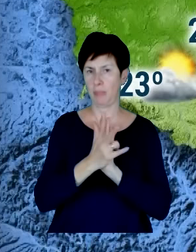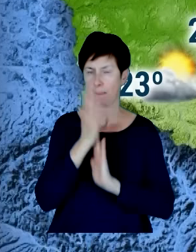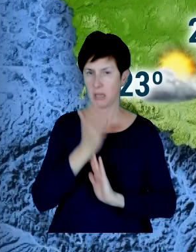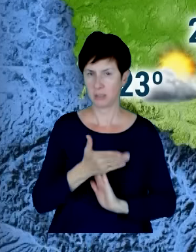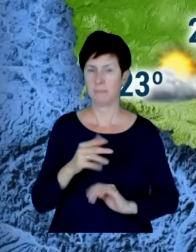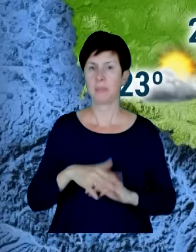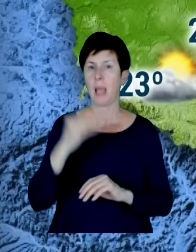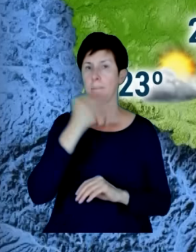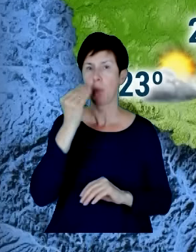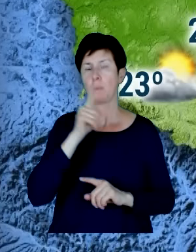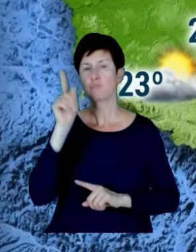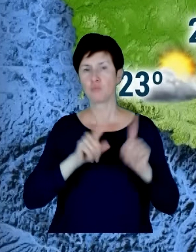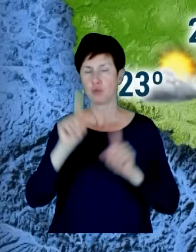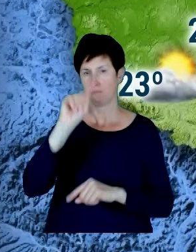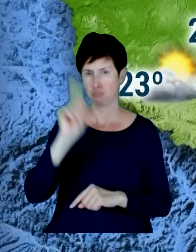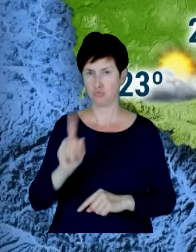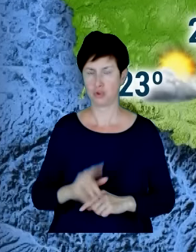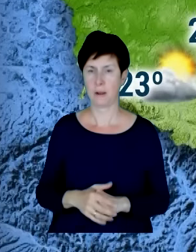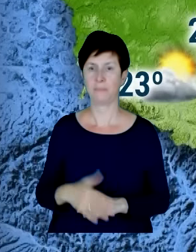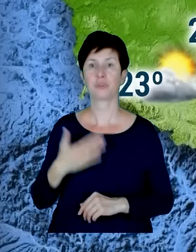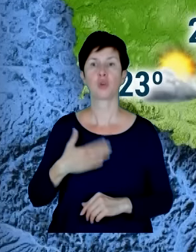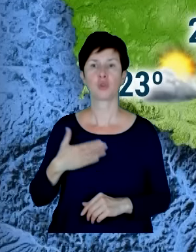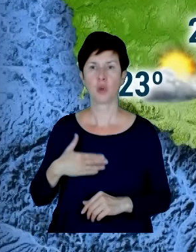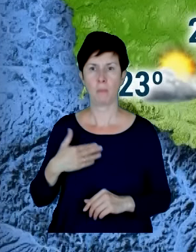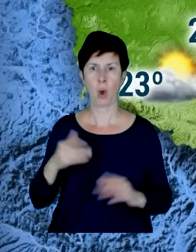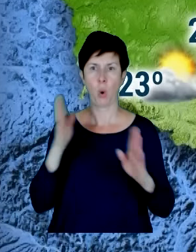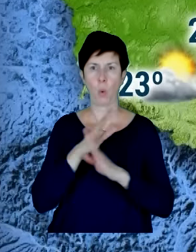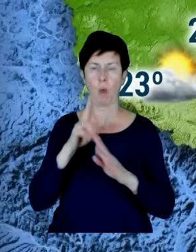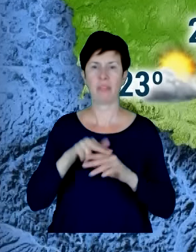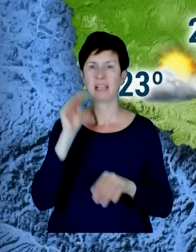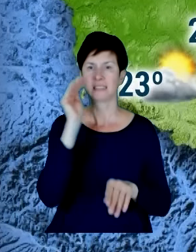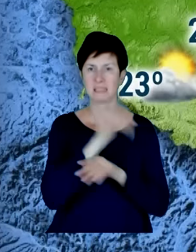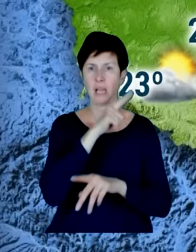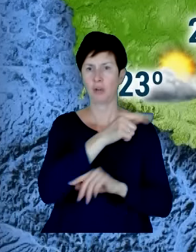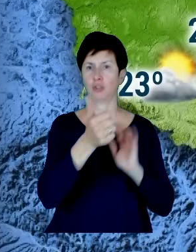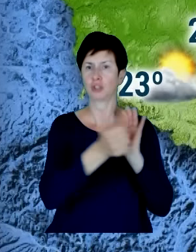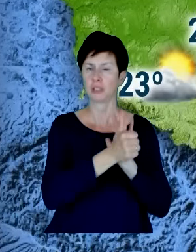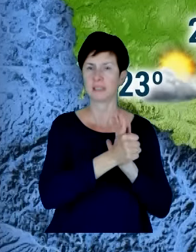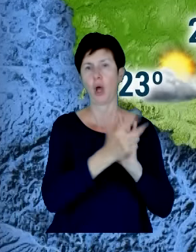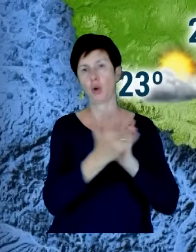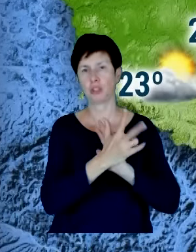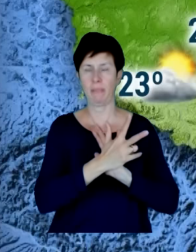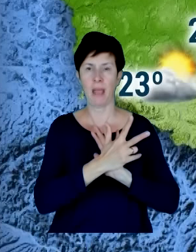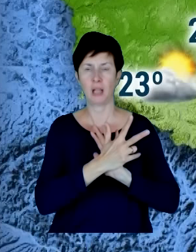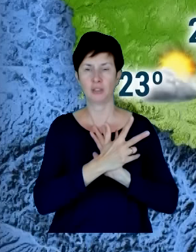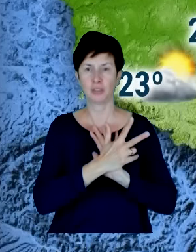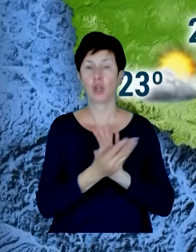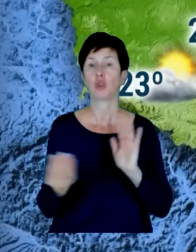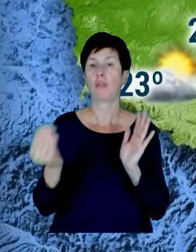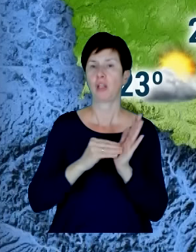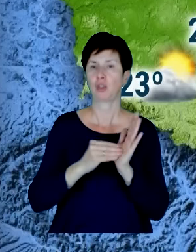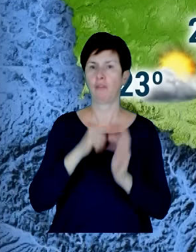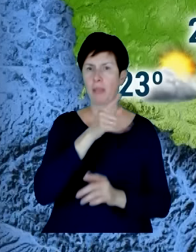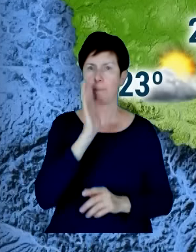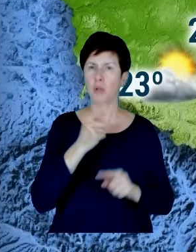Pomorzu miejscami zagrzmi sobota ze sporym ochłodzeniem na zachodzie tam od 16 do 18 stopni dodatkowo wystąpią tam